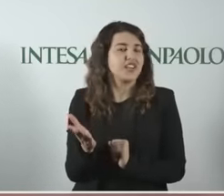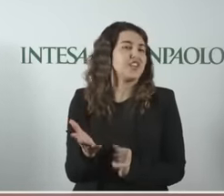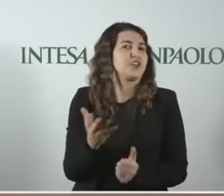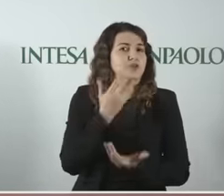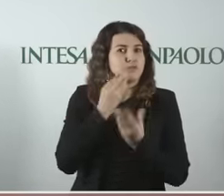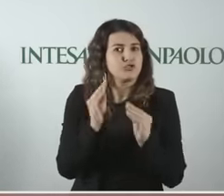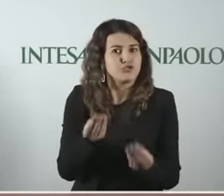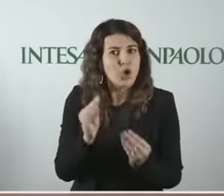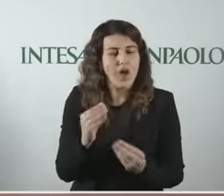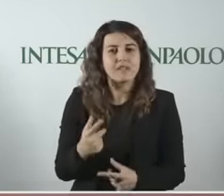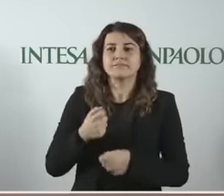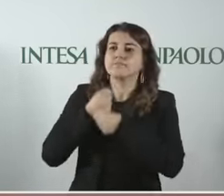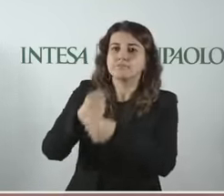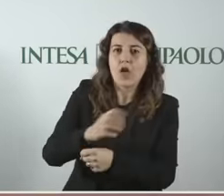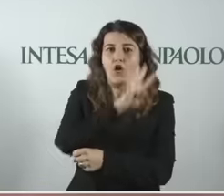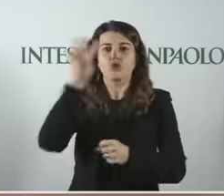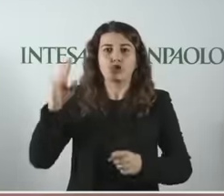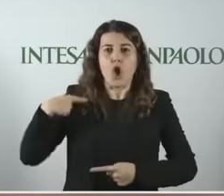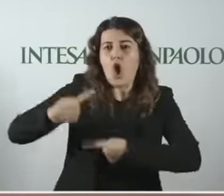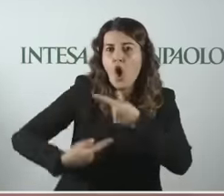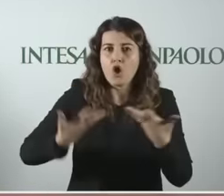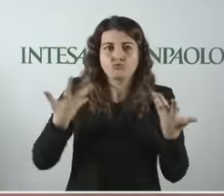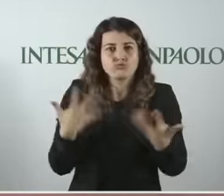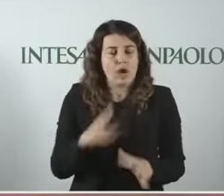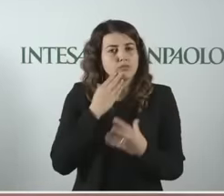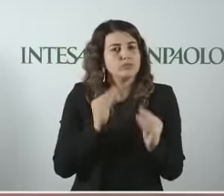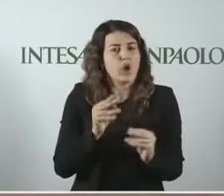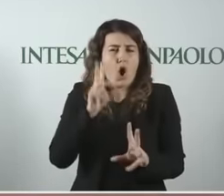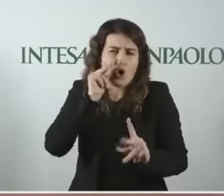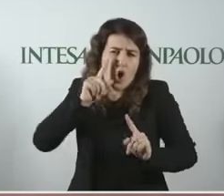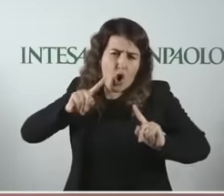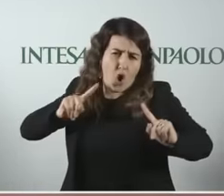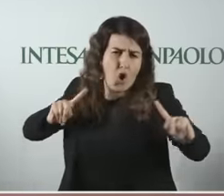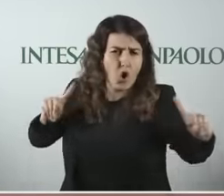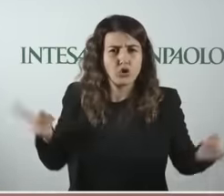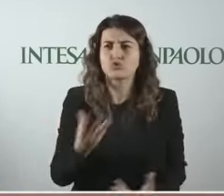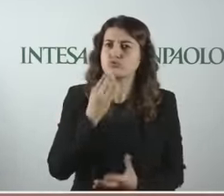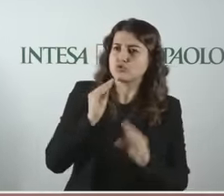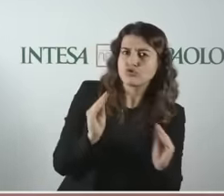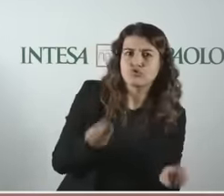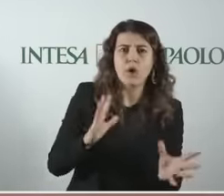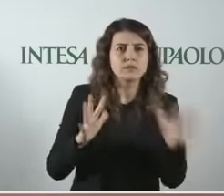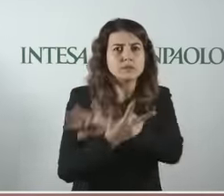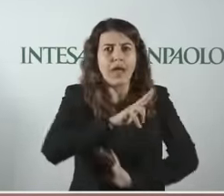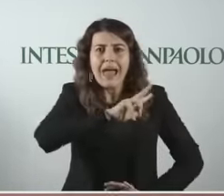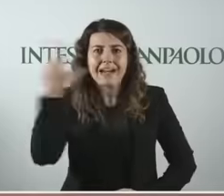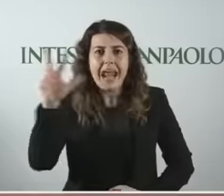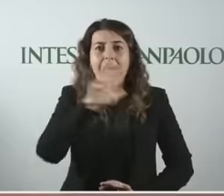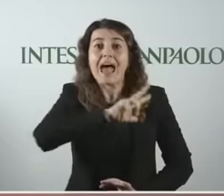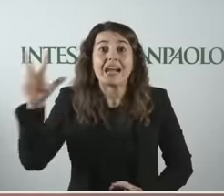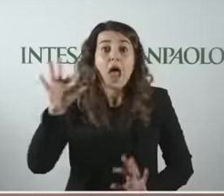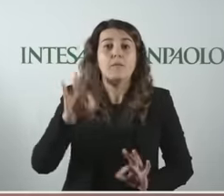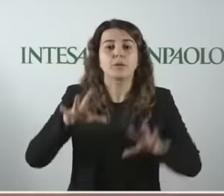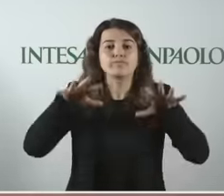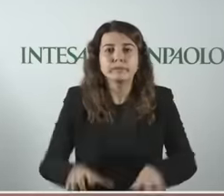già ragazzino è una figura conosciuta ovunque naturalmente questo ragazzino che è diventato re della Puglia